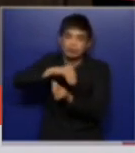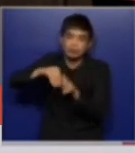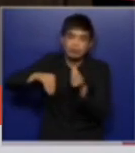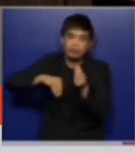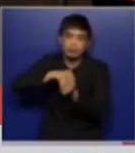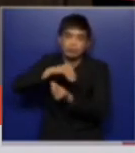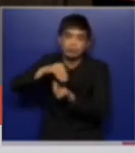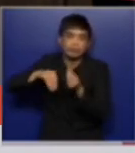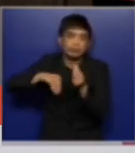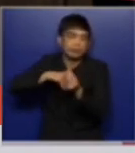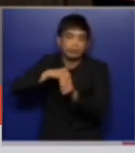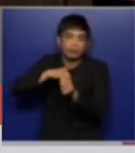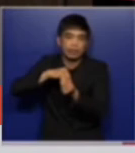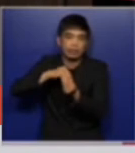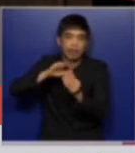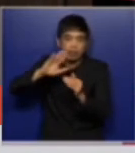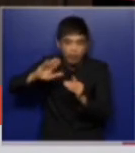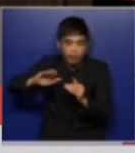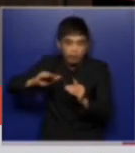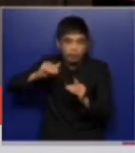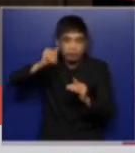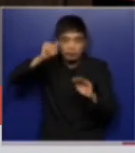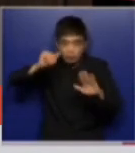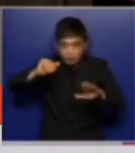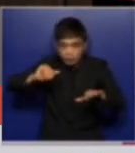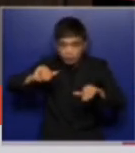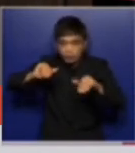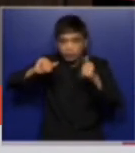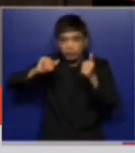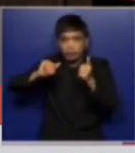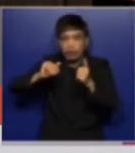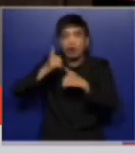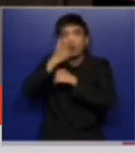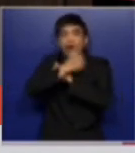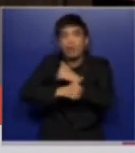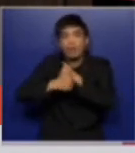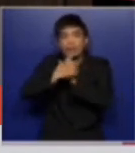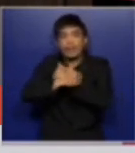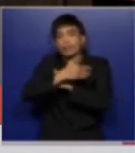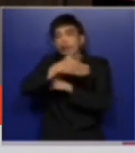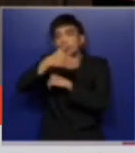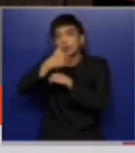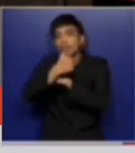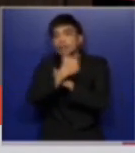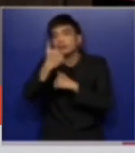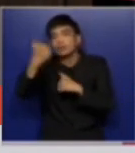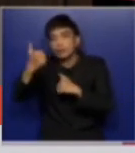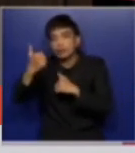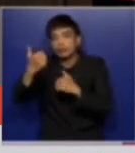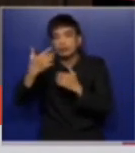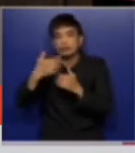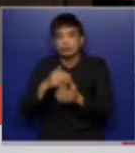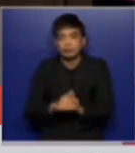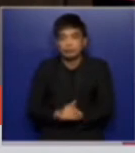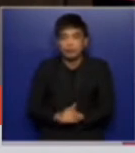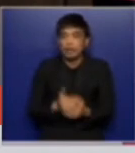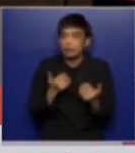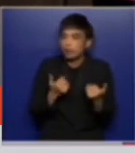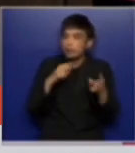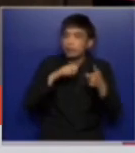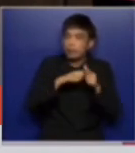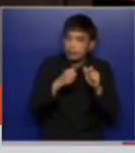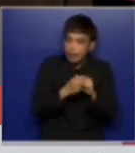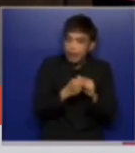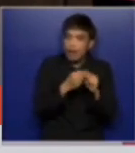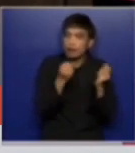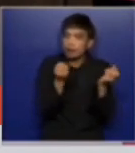ต้องขึ้นอยู่กับการฟื้นตัวของประเทศที่เป็นคู่ค้าของประเทศไทยทั้งสิ้นดังนั้นสถานการณ์อย่างนี้เป็นสิ่งที่รัฐ